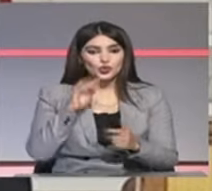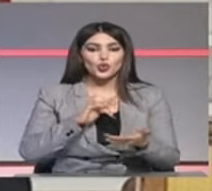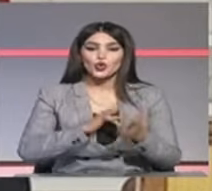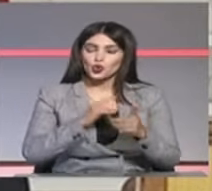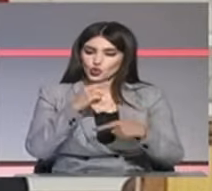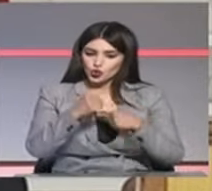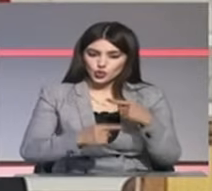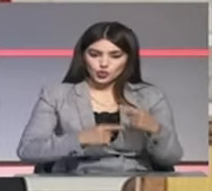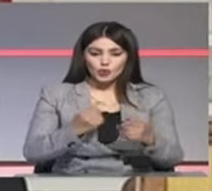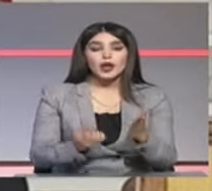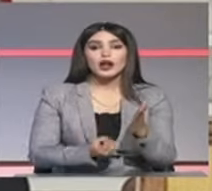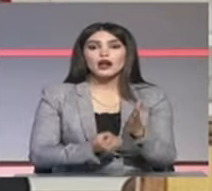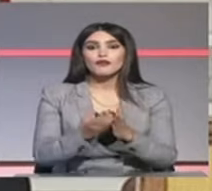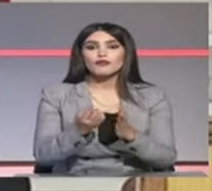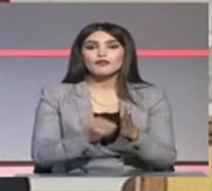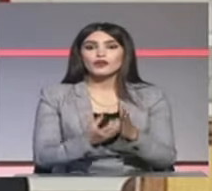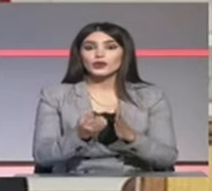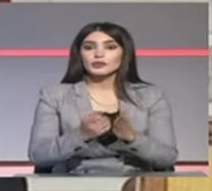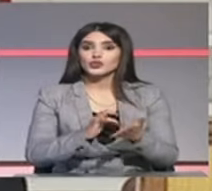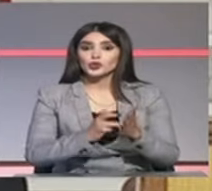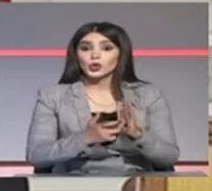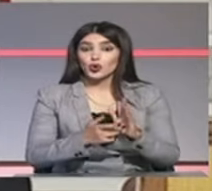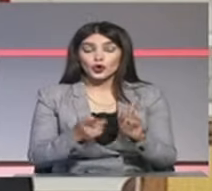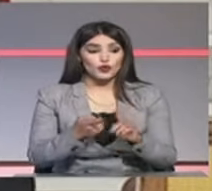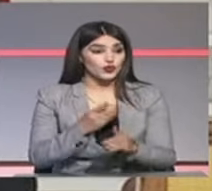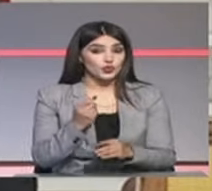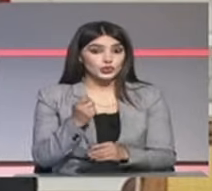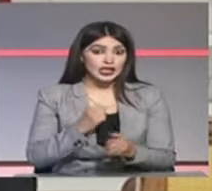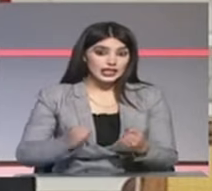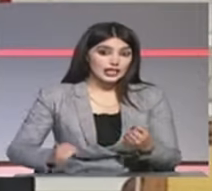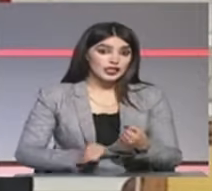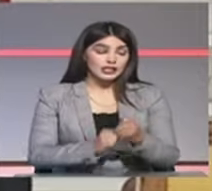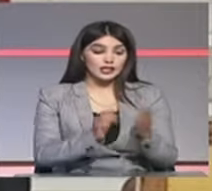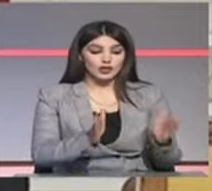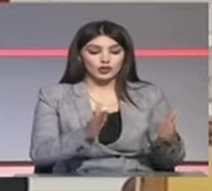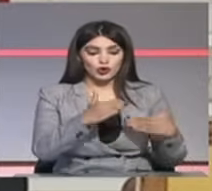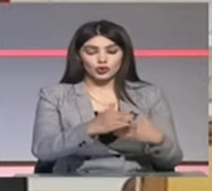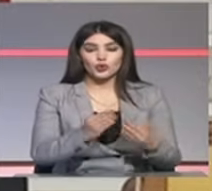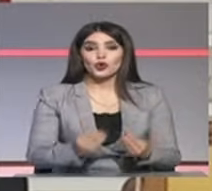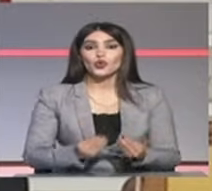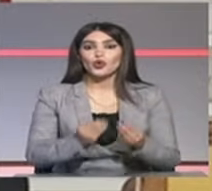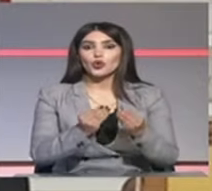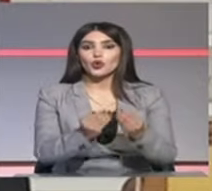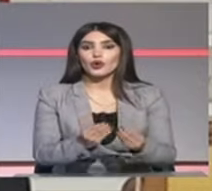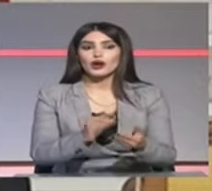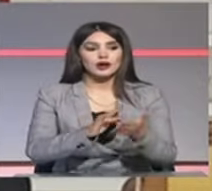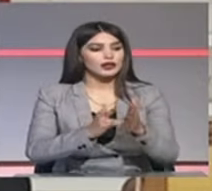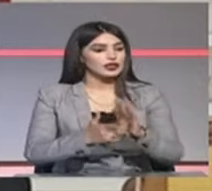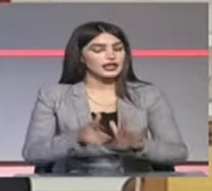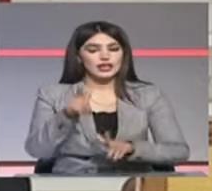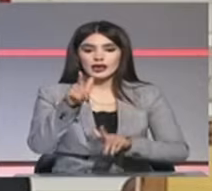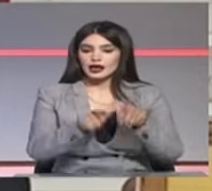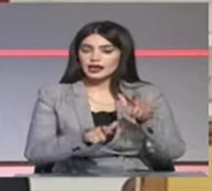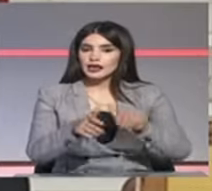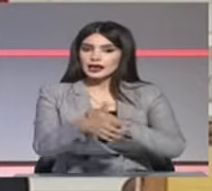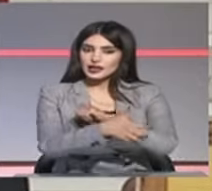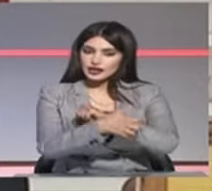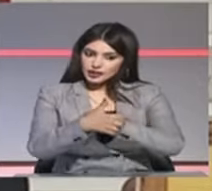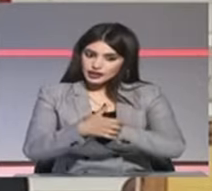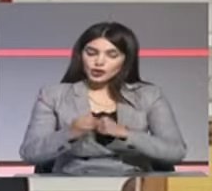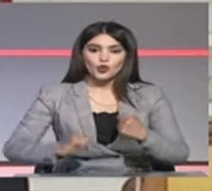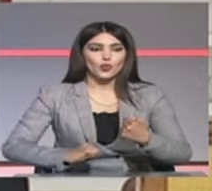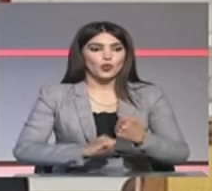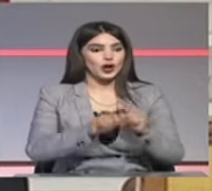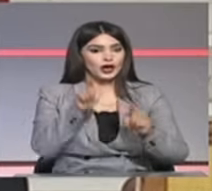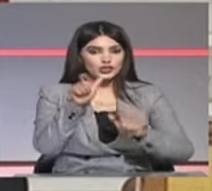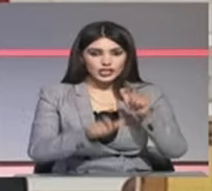سمعتيه والمبالغ والمبالغ فيه مش تمشي كلمات حسن مش يمشي اعانه اضافيه